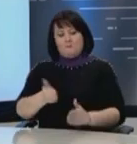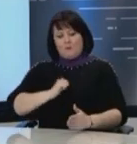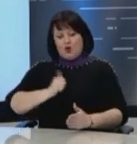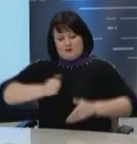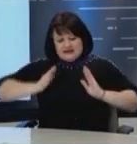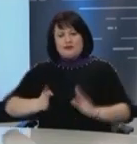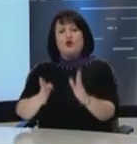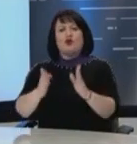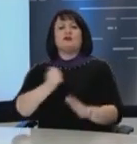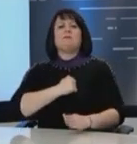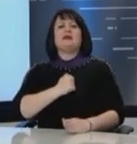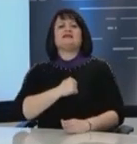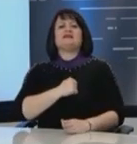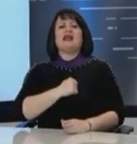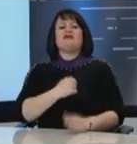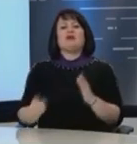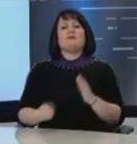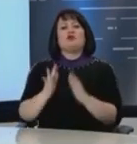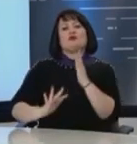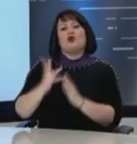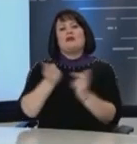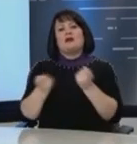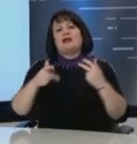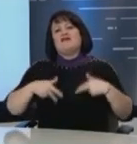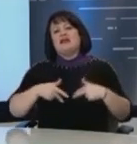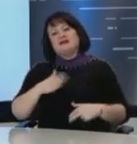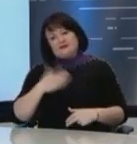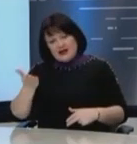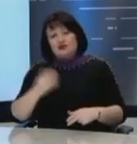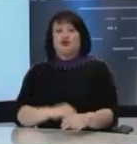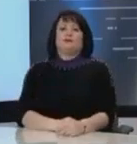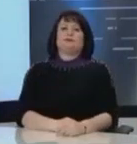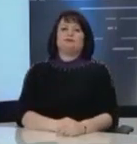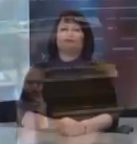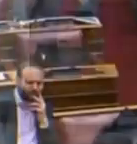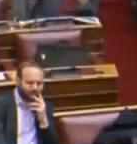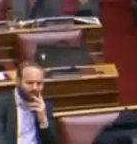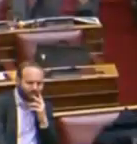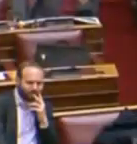πορεία και συνέπεια στις αρχές μας για μια προοδευτική διακυβέρνηση. Σας ευχαριστώ πολύ.